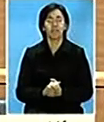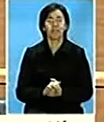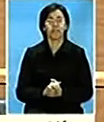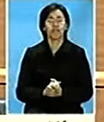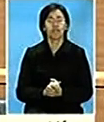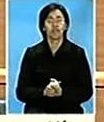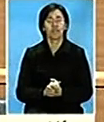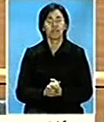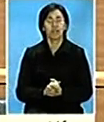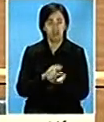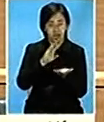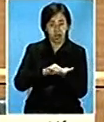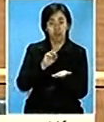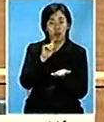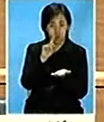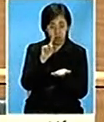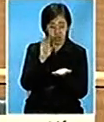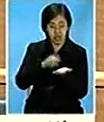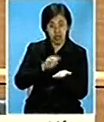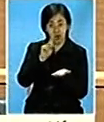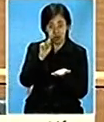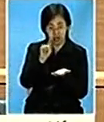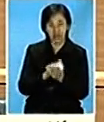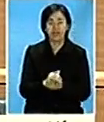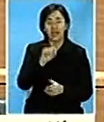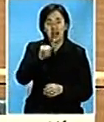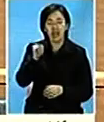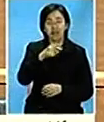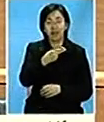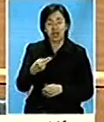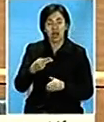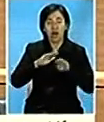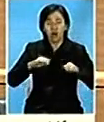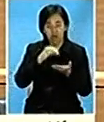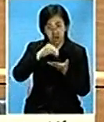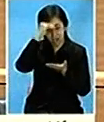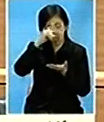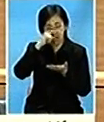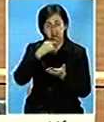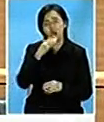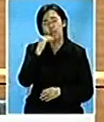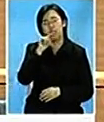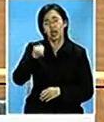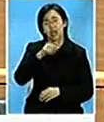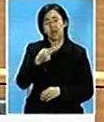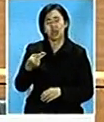มีข้อมูลอีกอันหนึ่งก็คือความสามารถทางด้านภาษาอังกฤษของเด็กไทยเนี่ยยังอยู่ในระดับที่ต่ำมากนะ